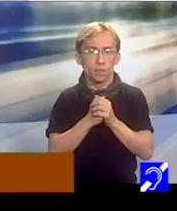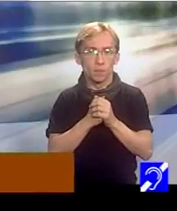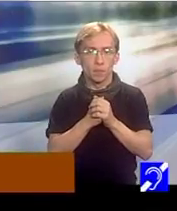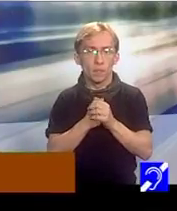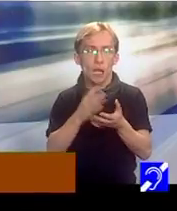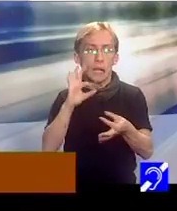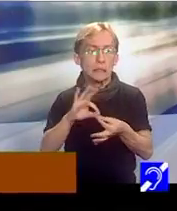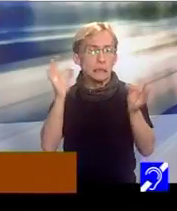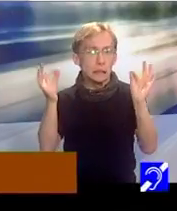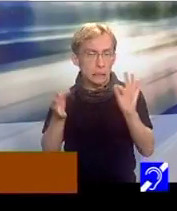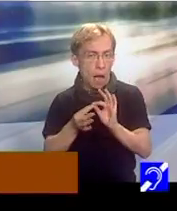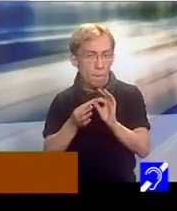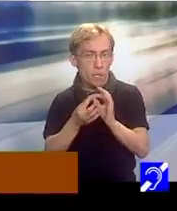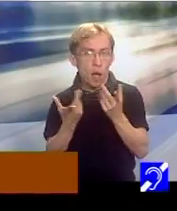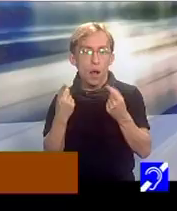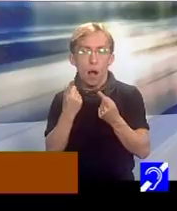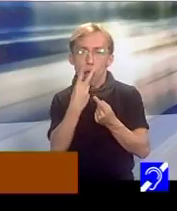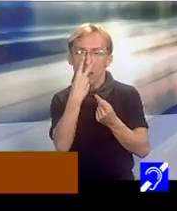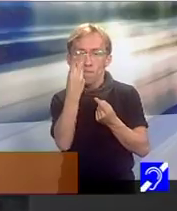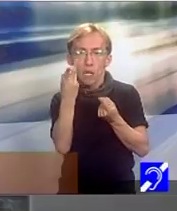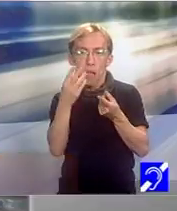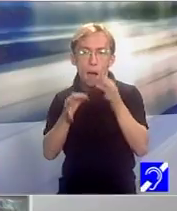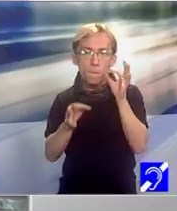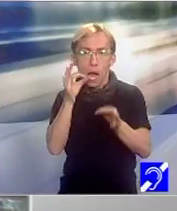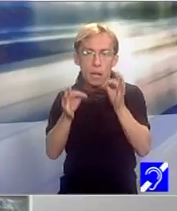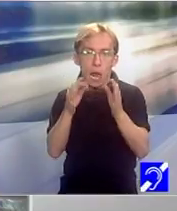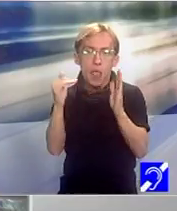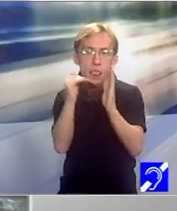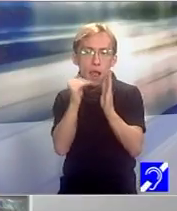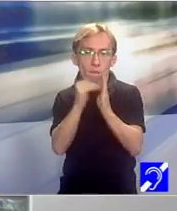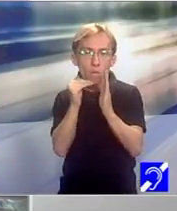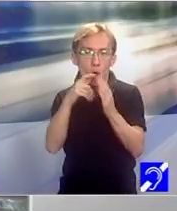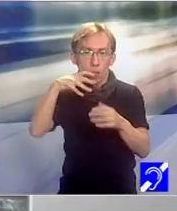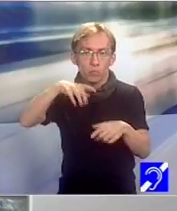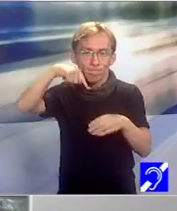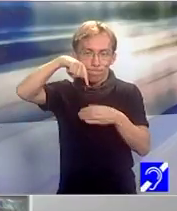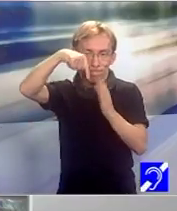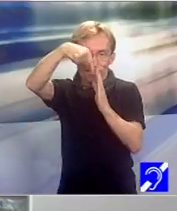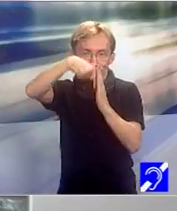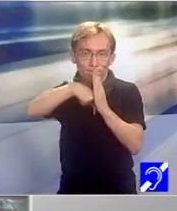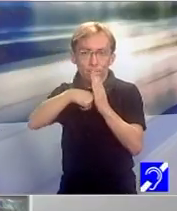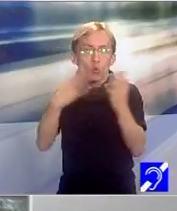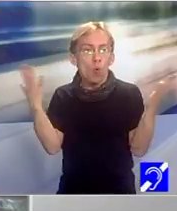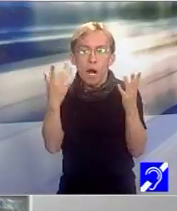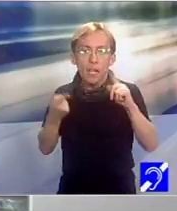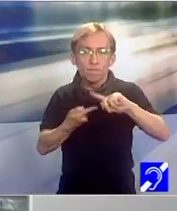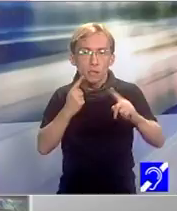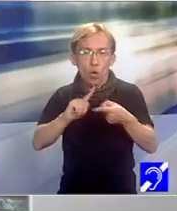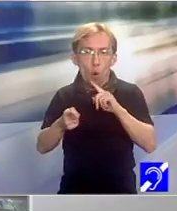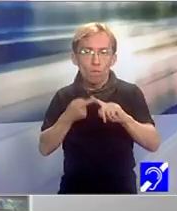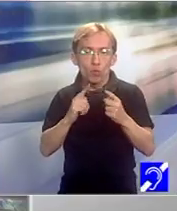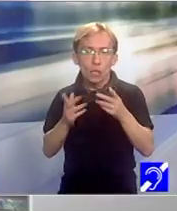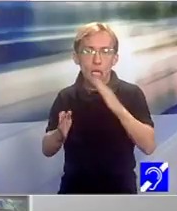înseamnă că s-ar putea să pună nevoile sau problemele celor din familie care se confruntă cu dizabilitatea pe primul loc și nevoile lor pe locul